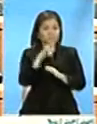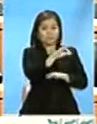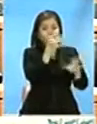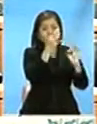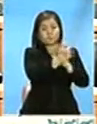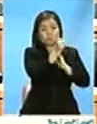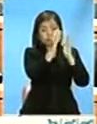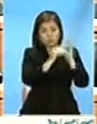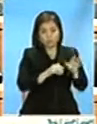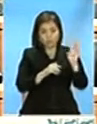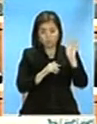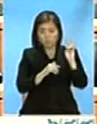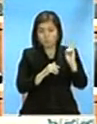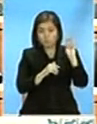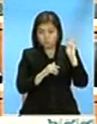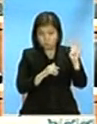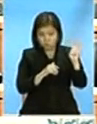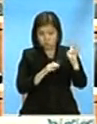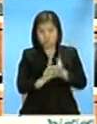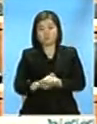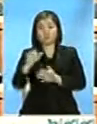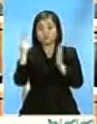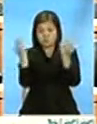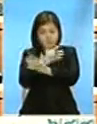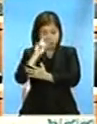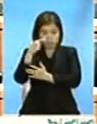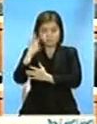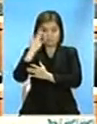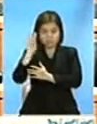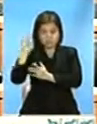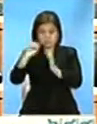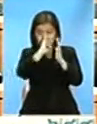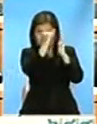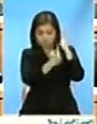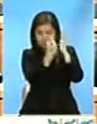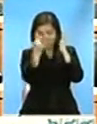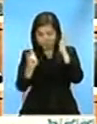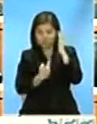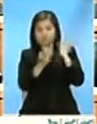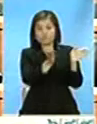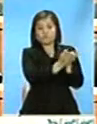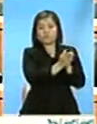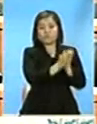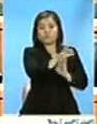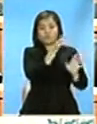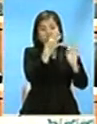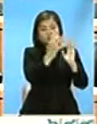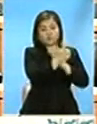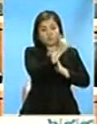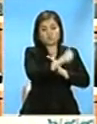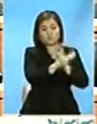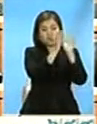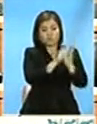ผมขอเปลี่ยนไปเป็น77โดยประมาณบวกกับ22เหมือนกับที่ท่านเคยทำไว้ในสสรทำไมท่านไม่เห็นด้วยล่ะ